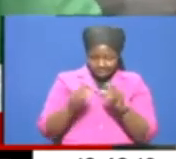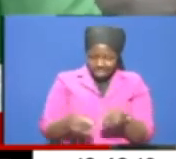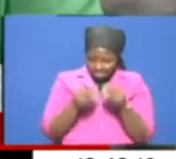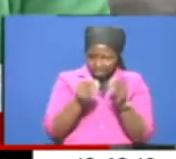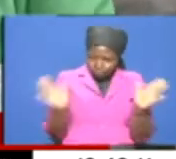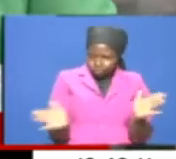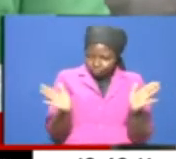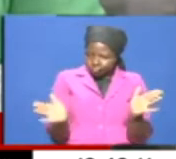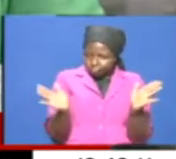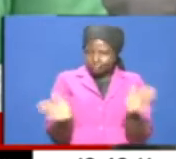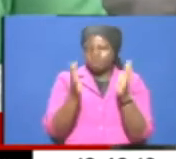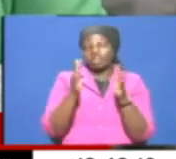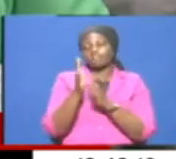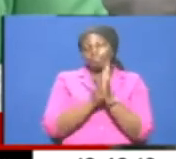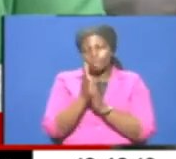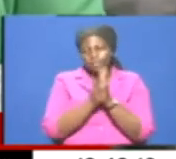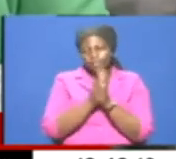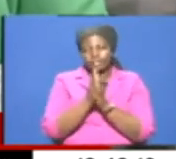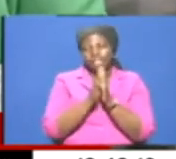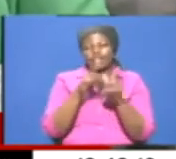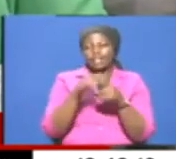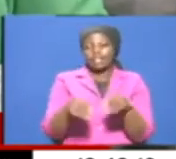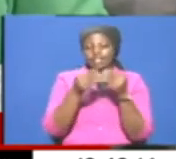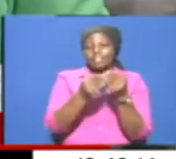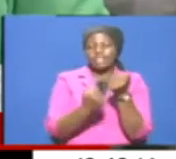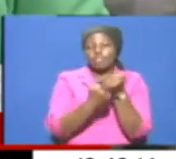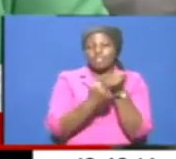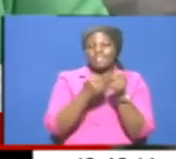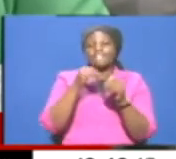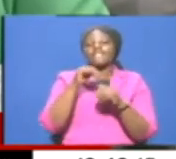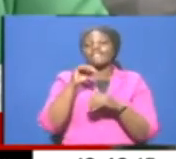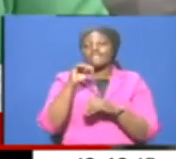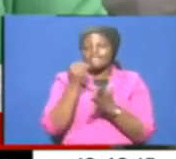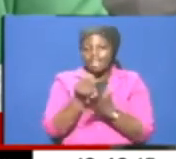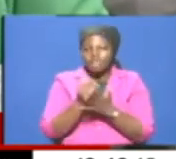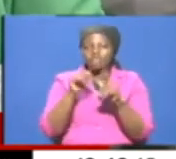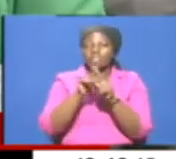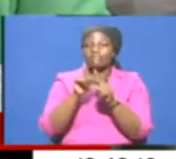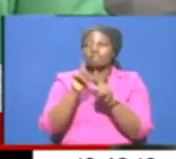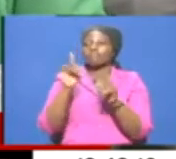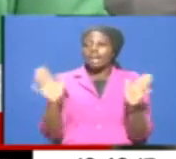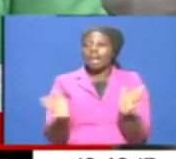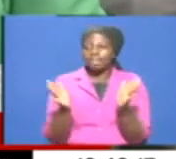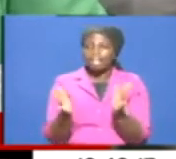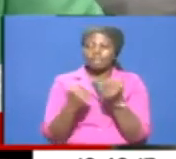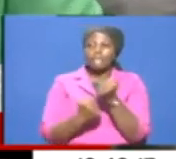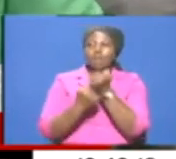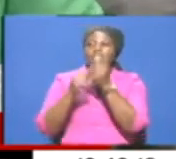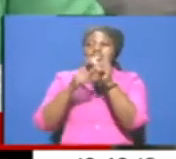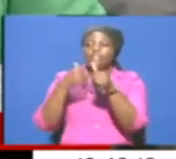na wapatie at least the support, the financial and the moral support, na wapewe sensitization kwa